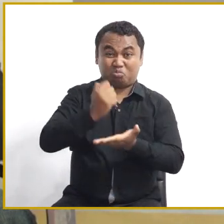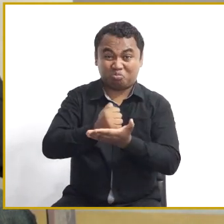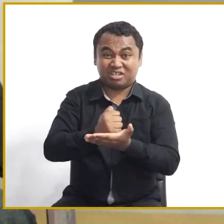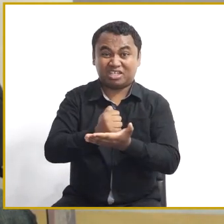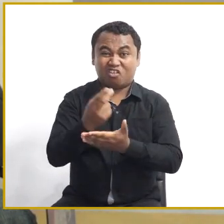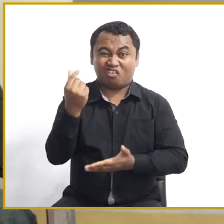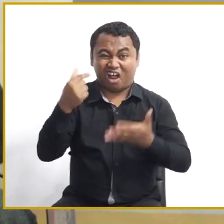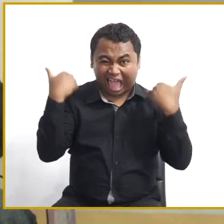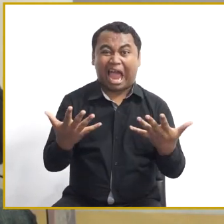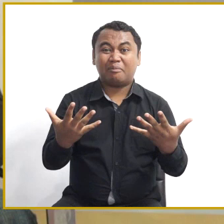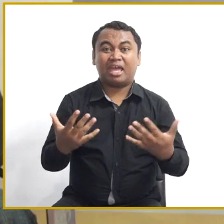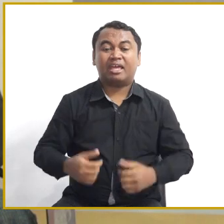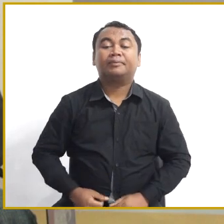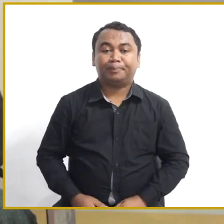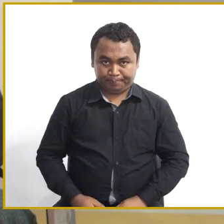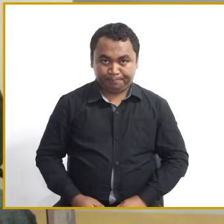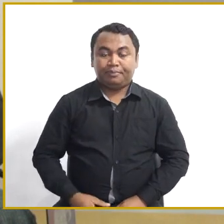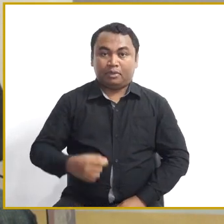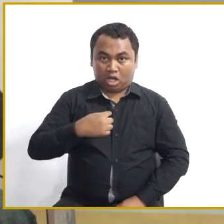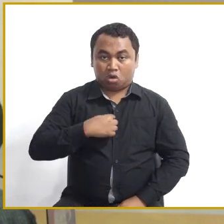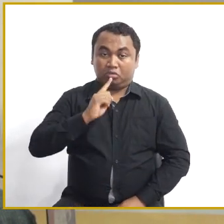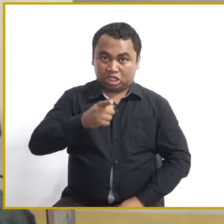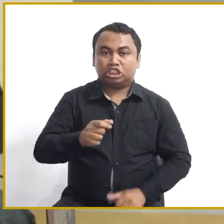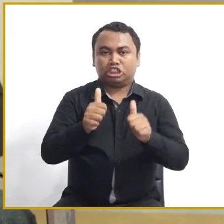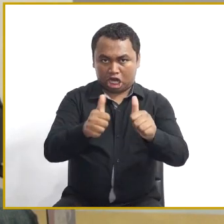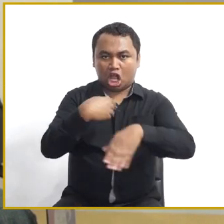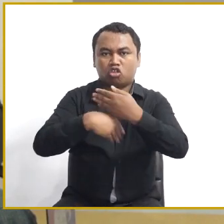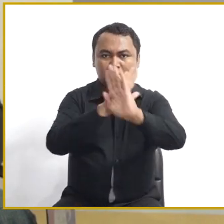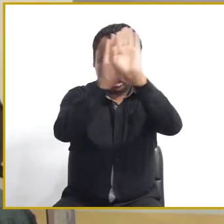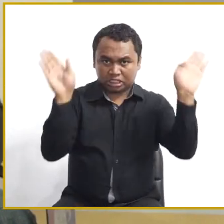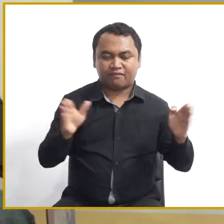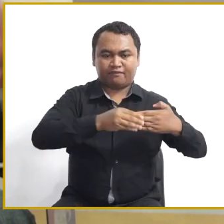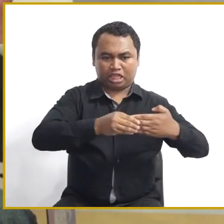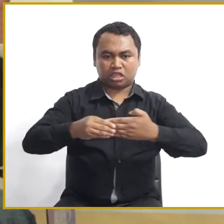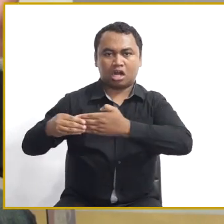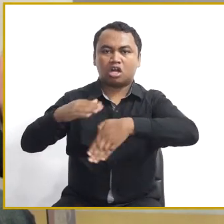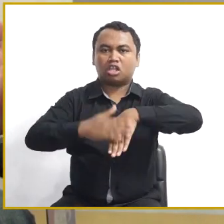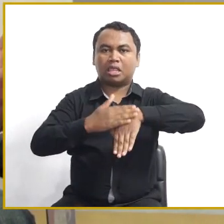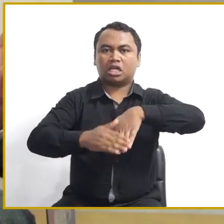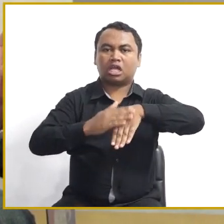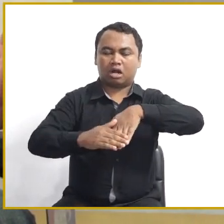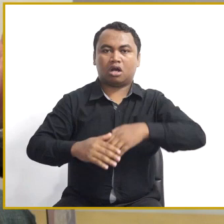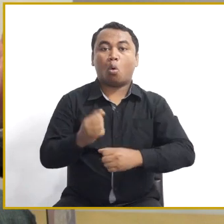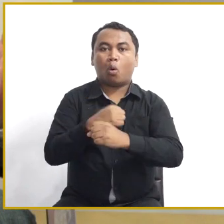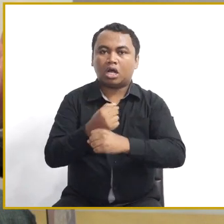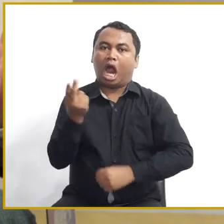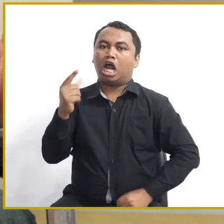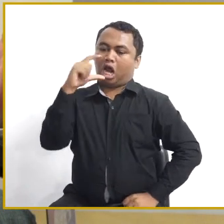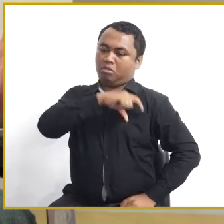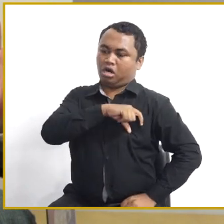fa amiko zany tokony mazava daholy ny fitantanana eto amintsika hoe ty ny